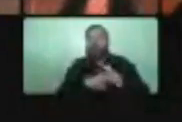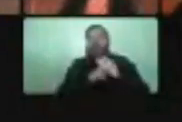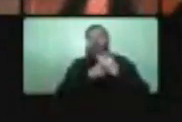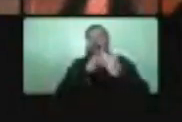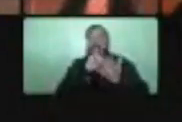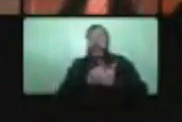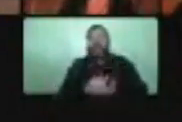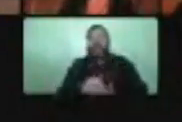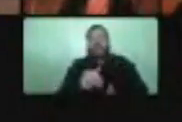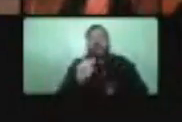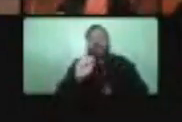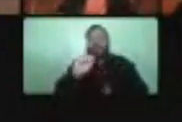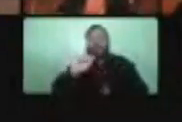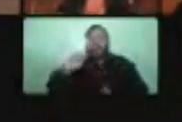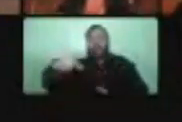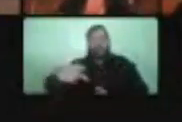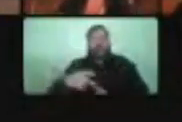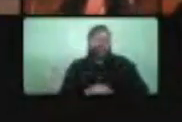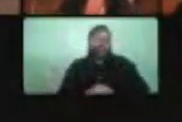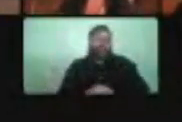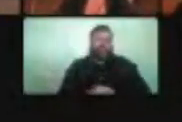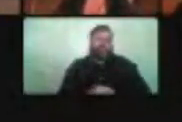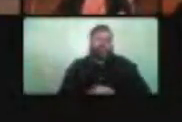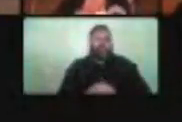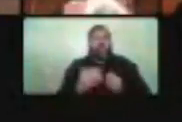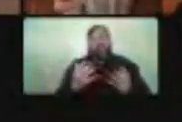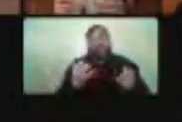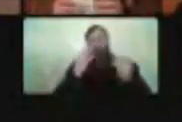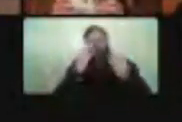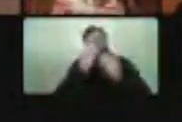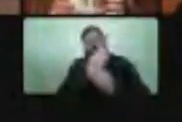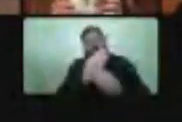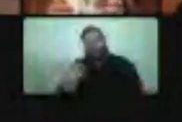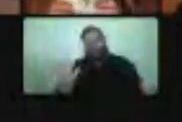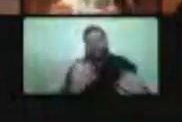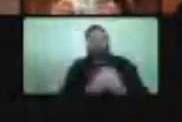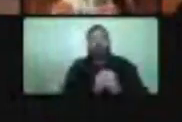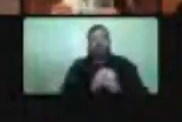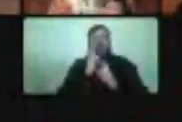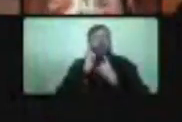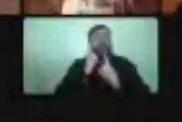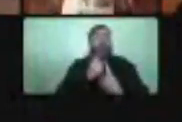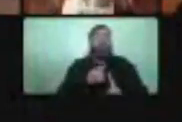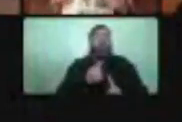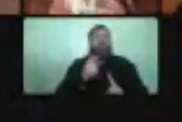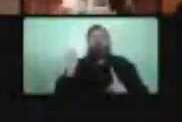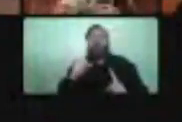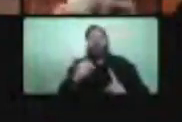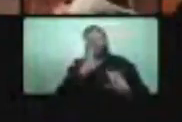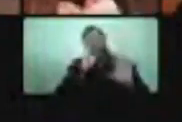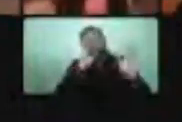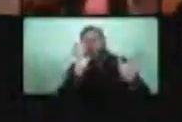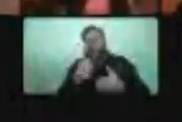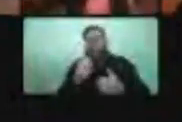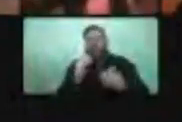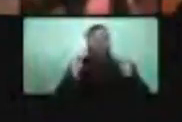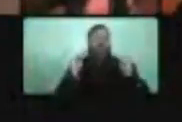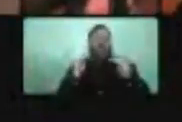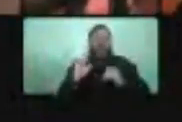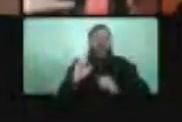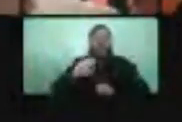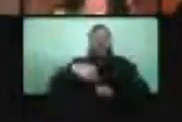tutakuwa tukianza riadha na kama hayo. Lengo letu ni kwamba lazima tuangazie